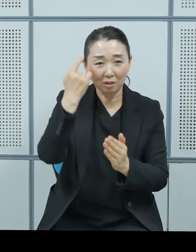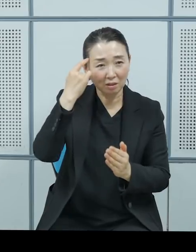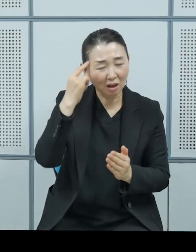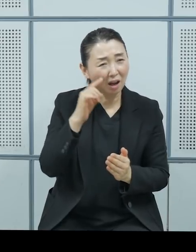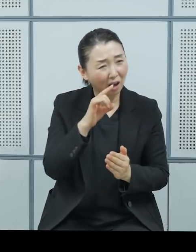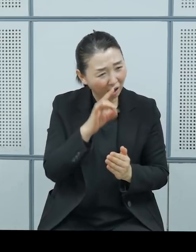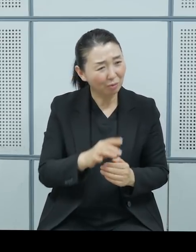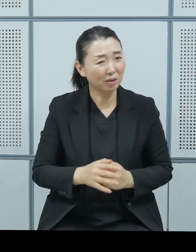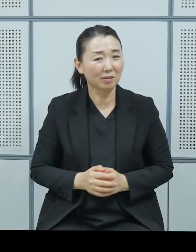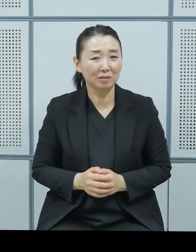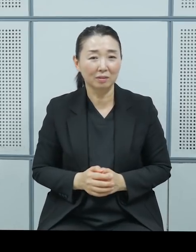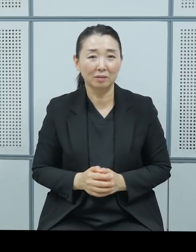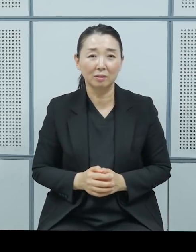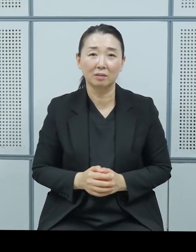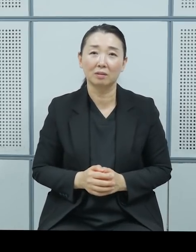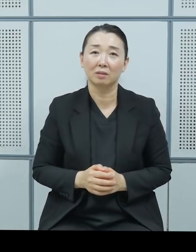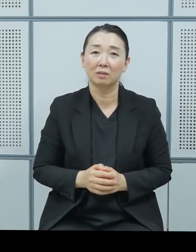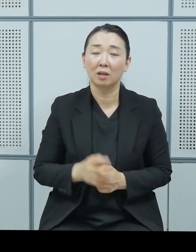이러시더라고요. 병든 하나님.